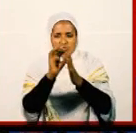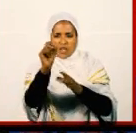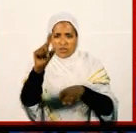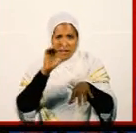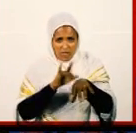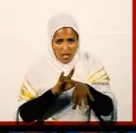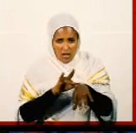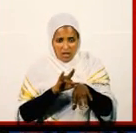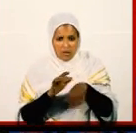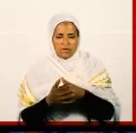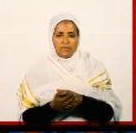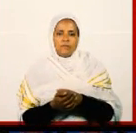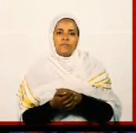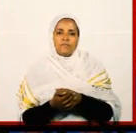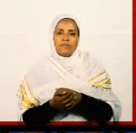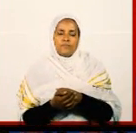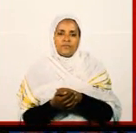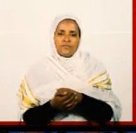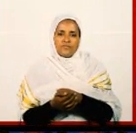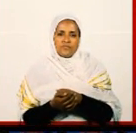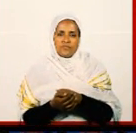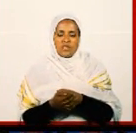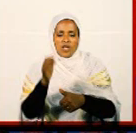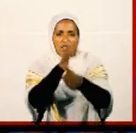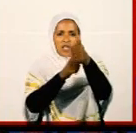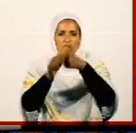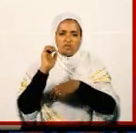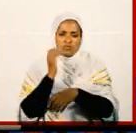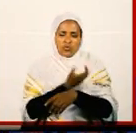የቀደመችውን ዮሐንና የኋላዋን ድንግል ማርያም እያነጻጸረ ይናገራል።